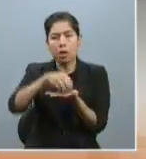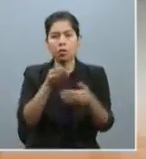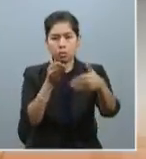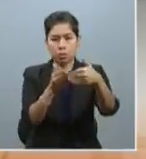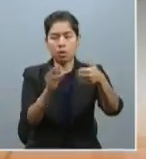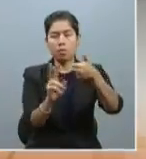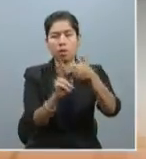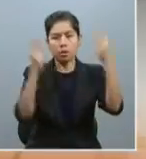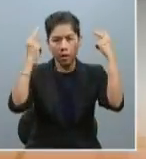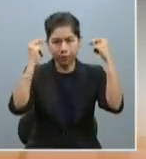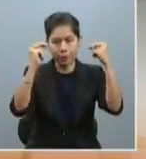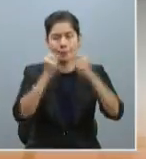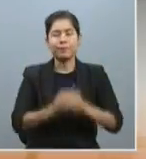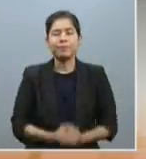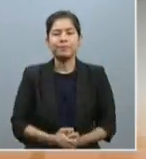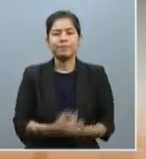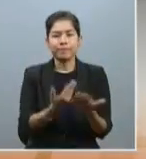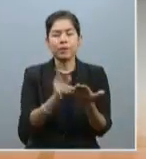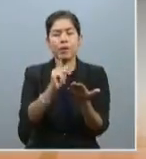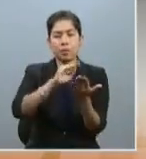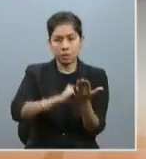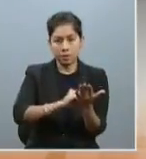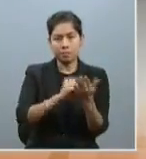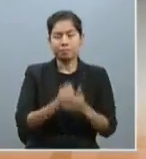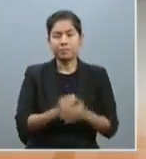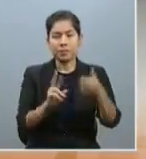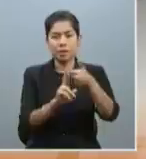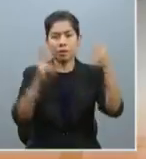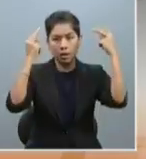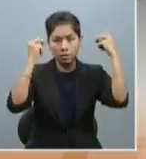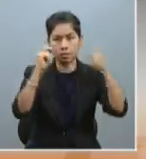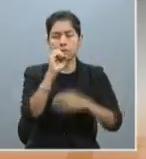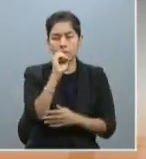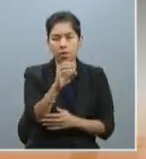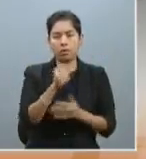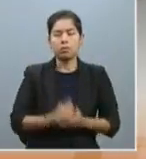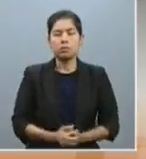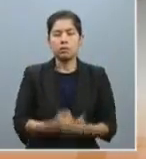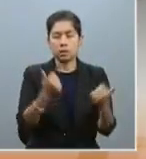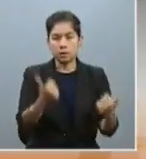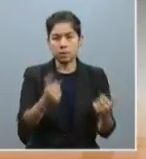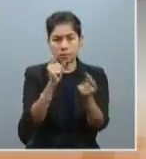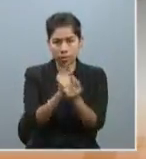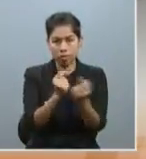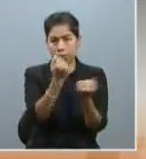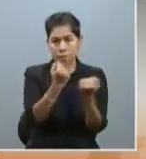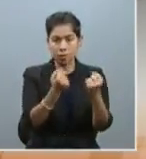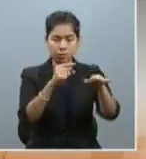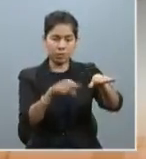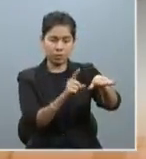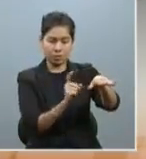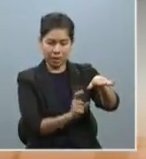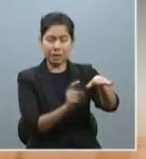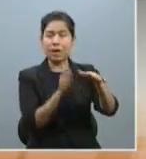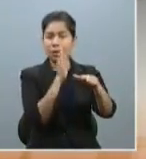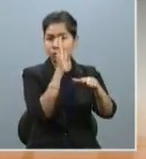แต่ตอนช่วงต้นๆแล้วนะคะข้อมูลนี้ที่พลเอกประวิตรระบุว่ามีการพบรถต้องสงสัยไปทางด้านจังหวัดส